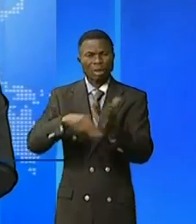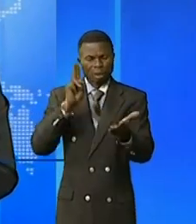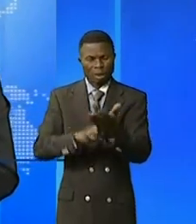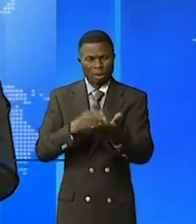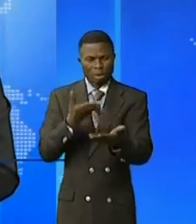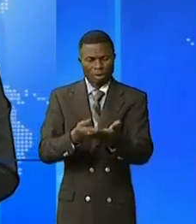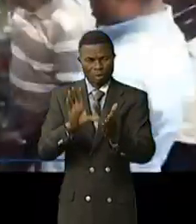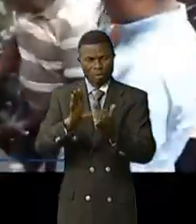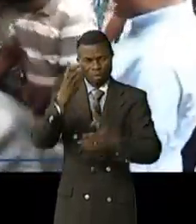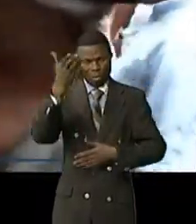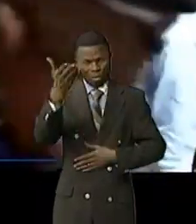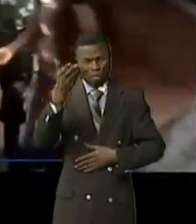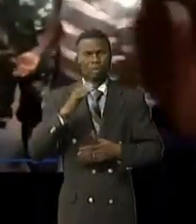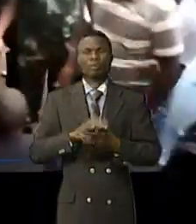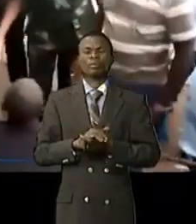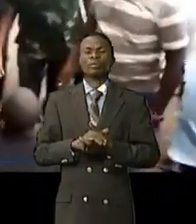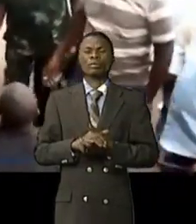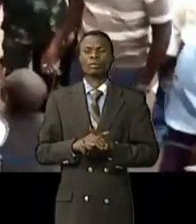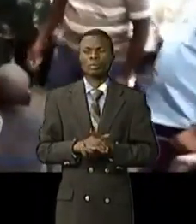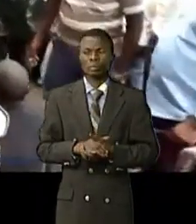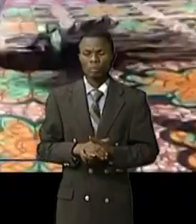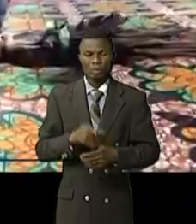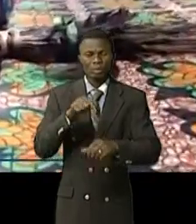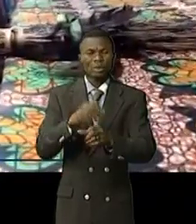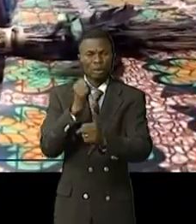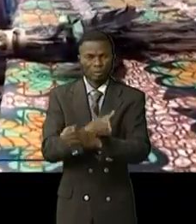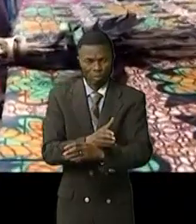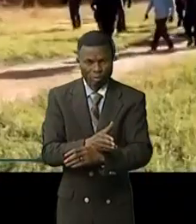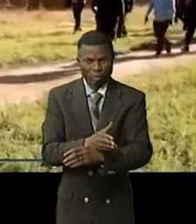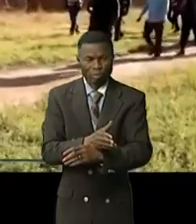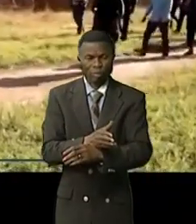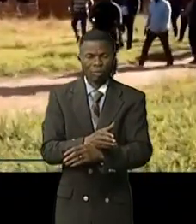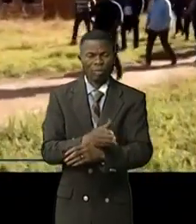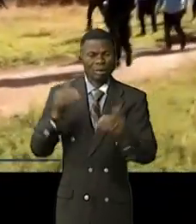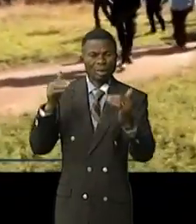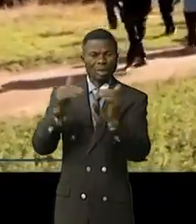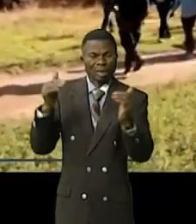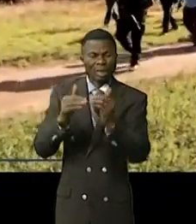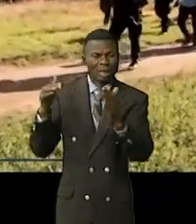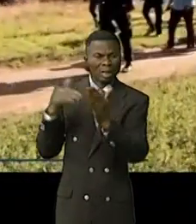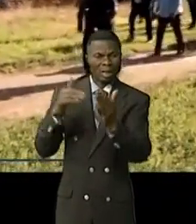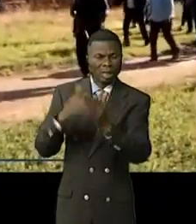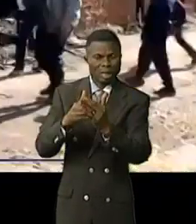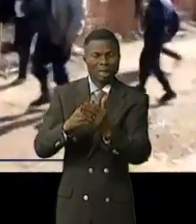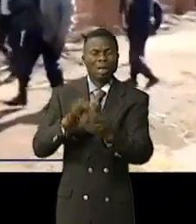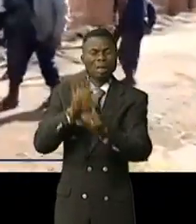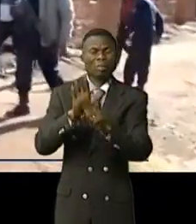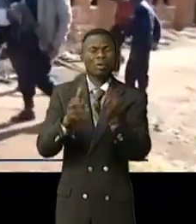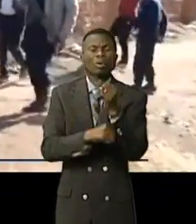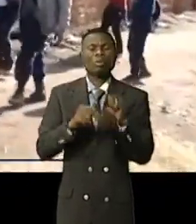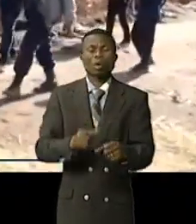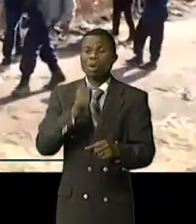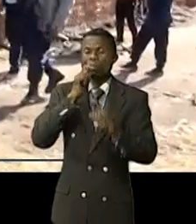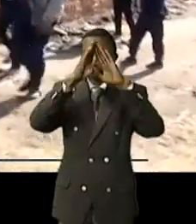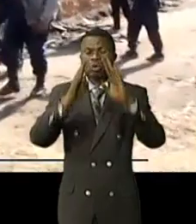pacte. Regardez. Après la pluie, c'est le beau temps, dit-on. En effet, après les affrontements sanglants ayant entraîné mort d'hommes, incendie des